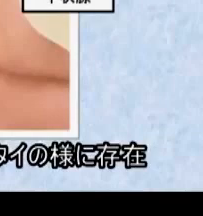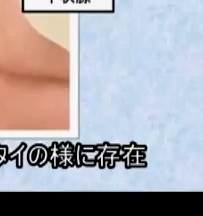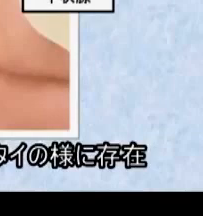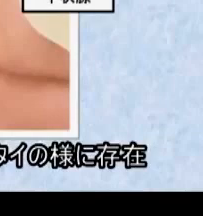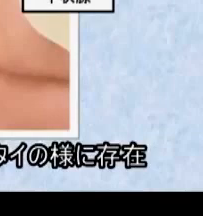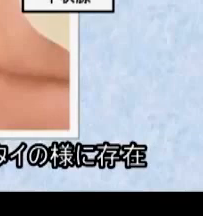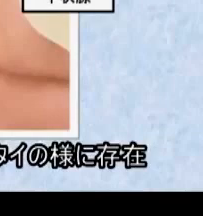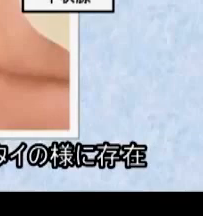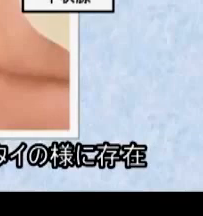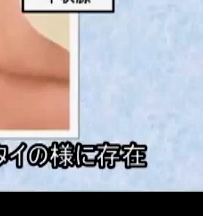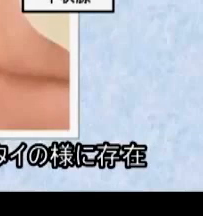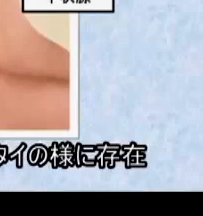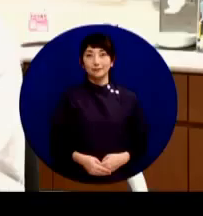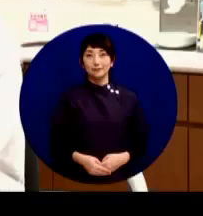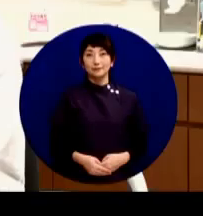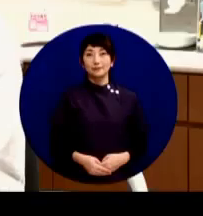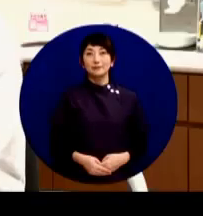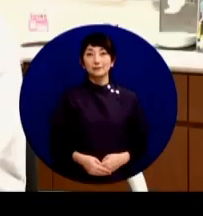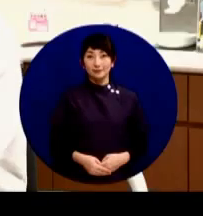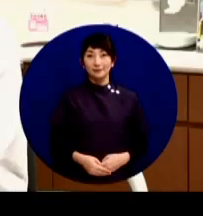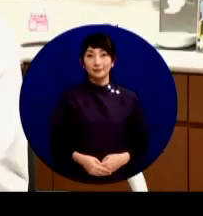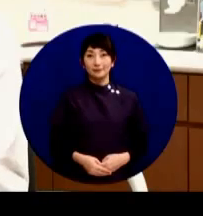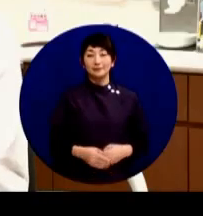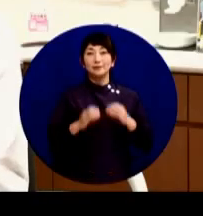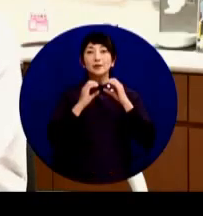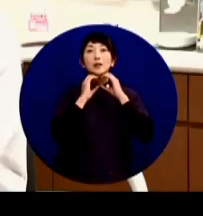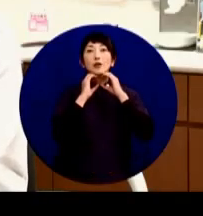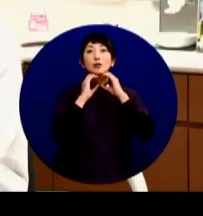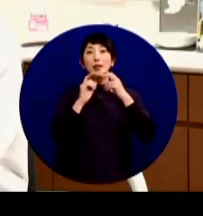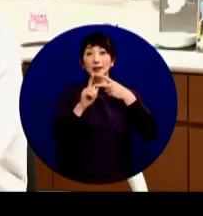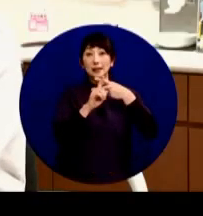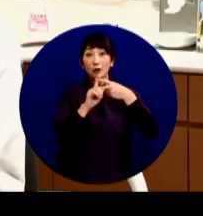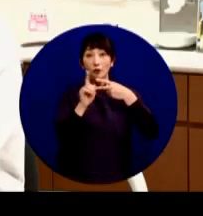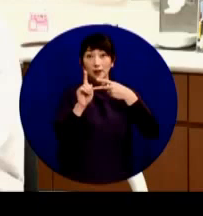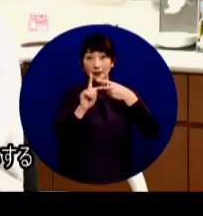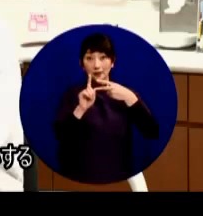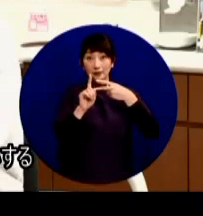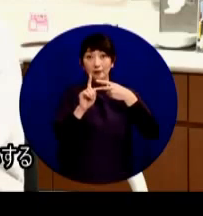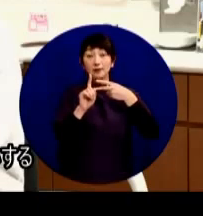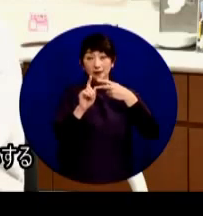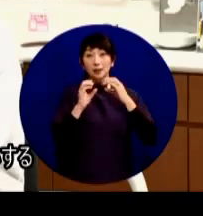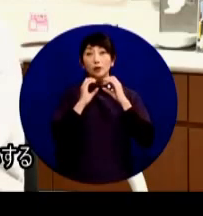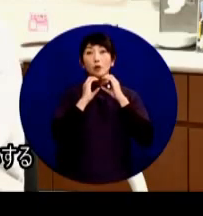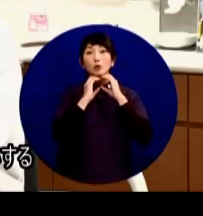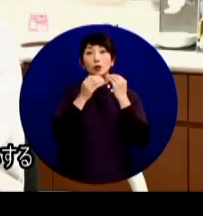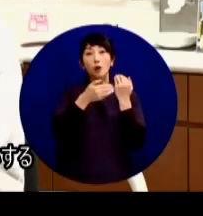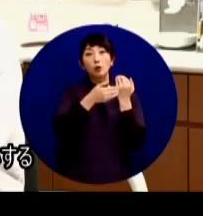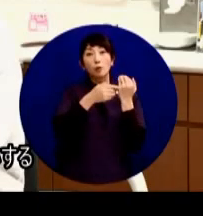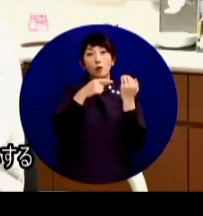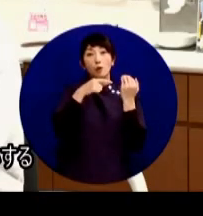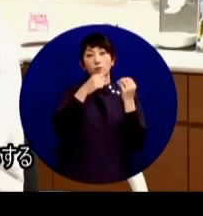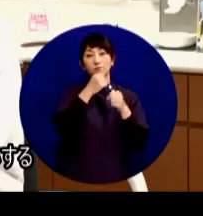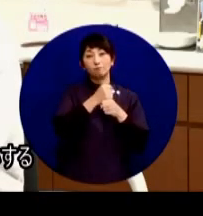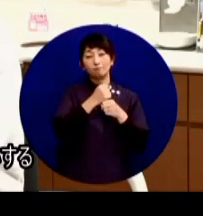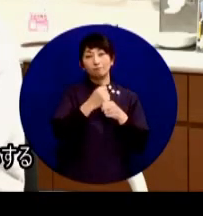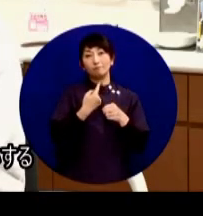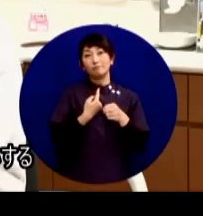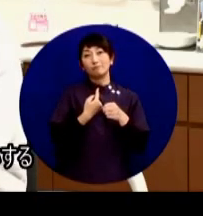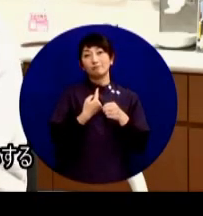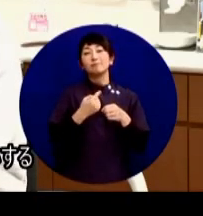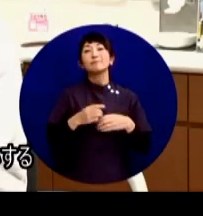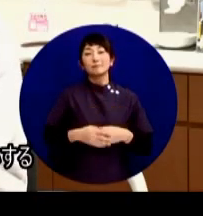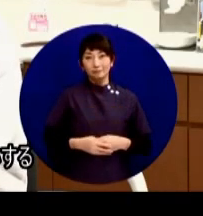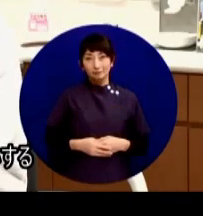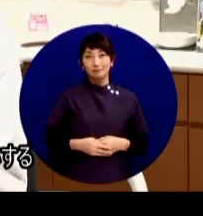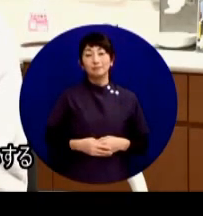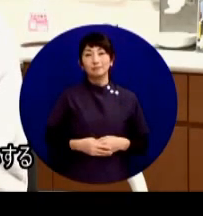状ですので覚えておいてください。また甲状腺の働きは甲状腺ホルモンを分泌しているということ